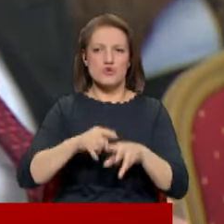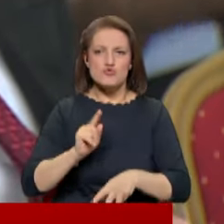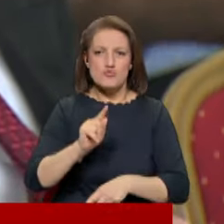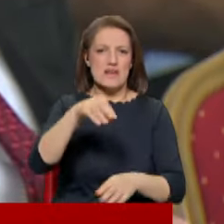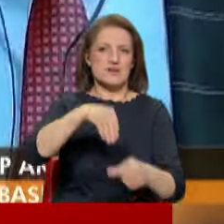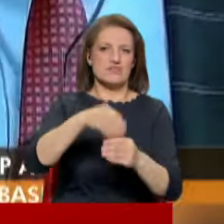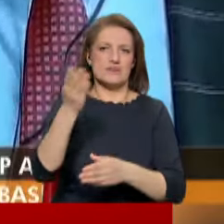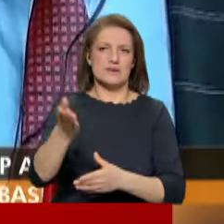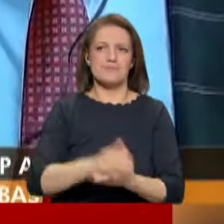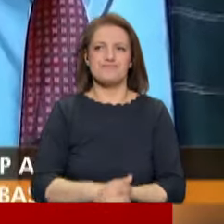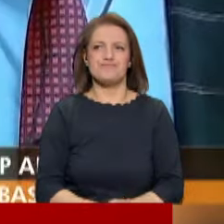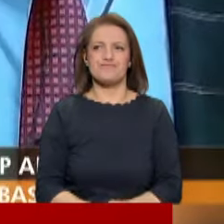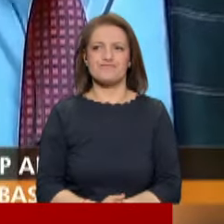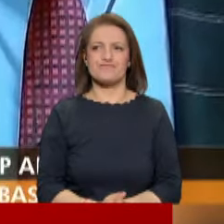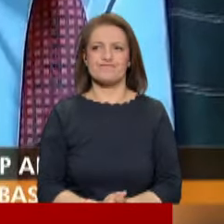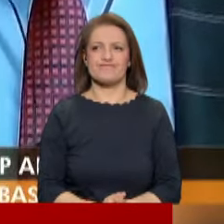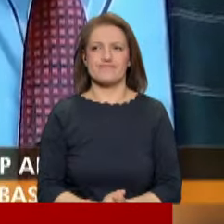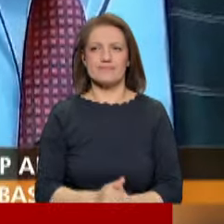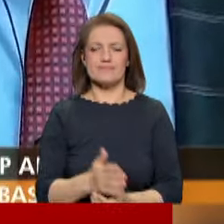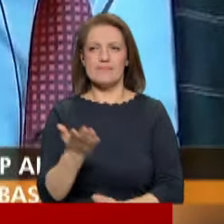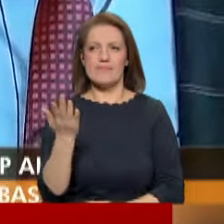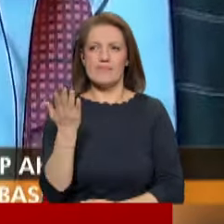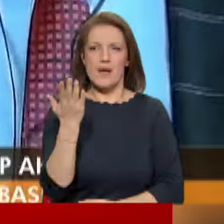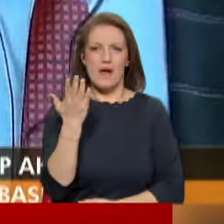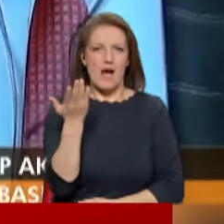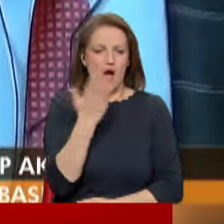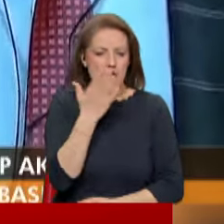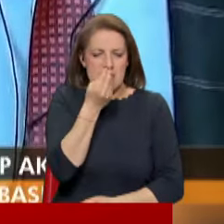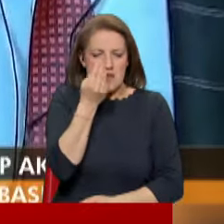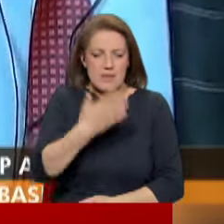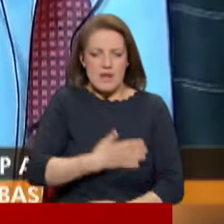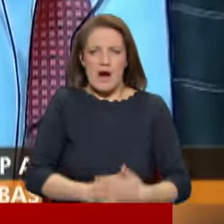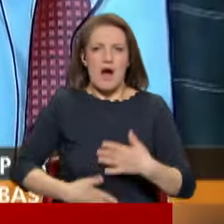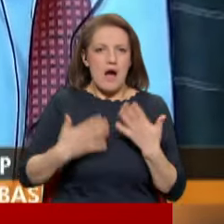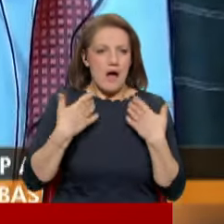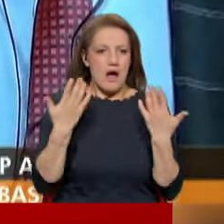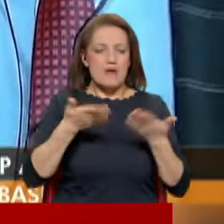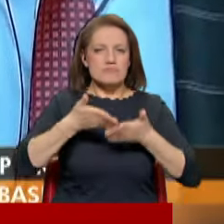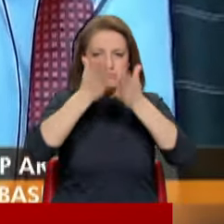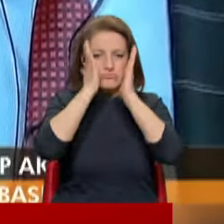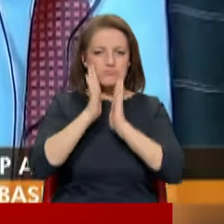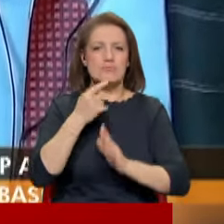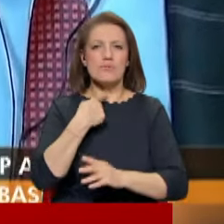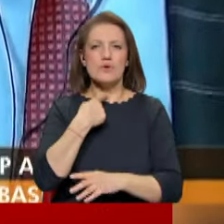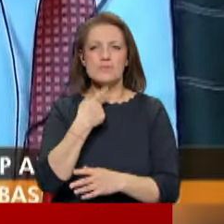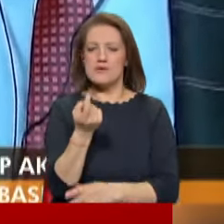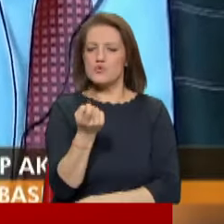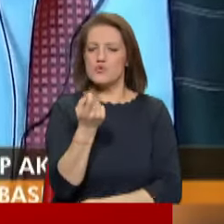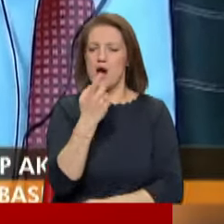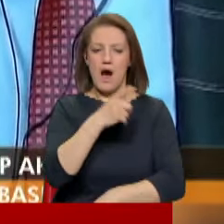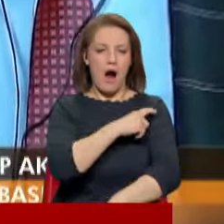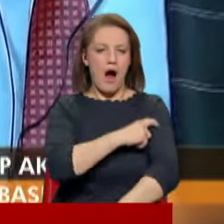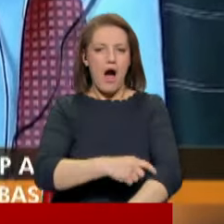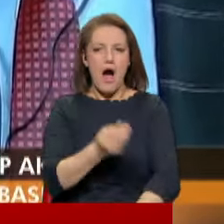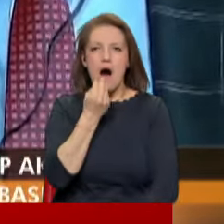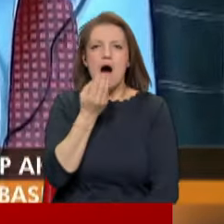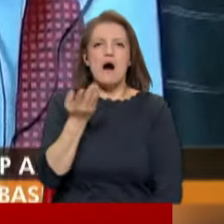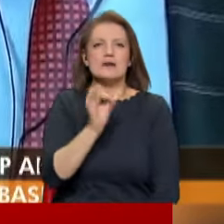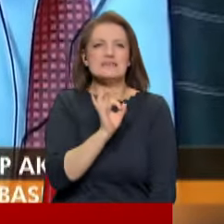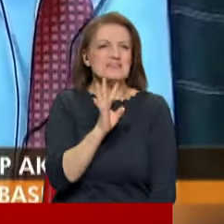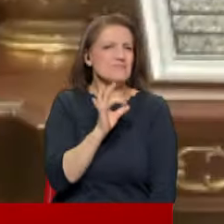şüpheliler arasında. Ekşi yemedim ki karnım ağrısın. Hamdolsun bizim boğazımızdan bir kuruş haram para haram